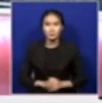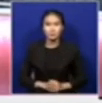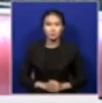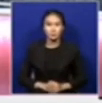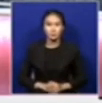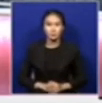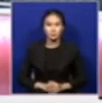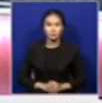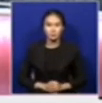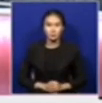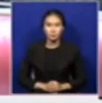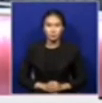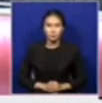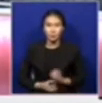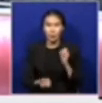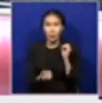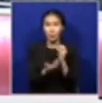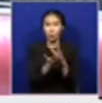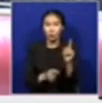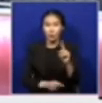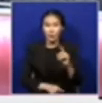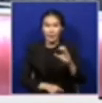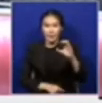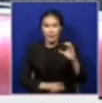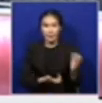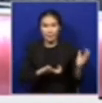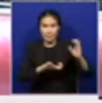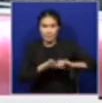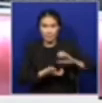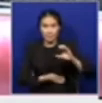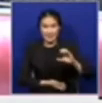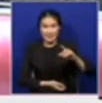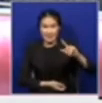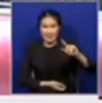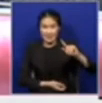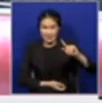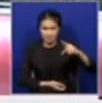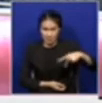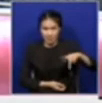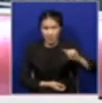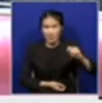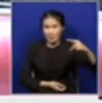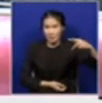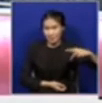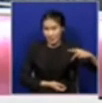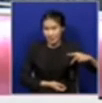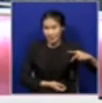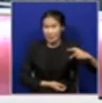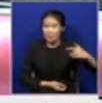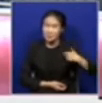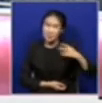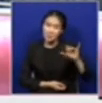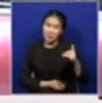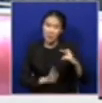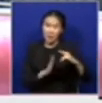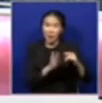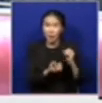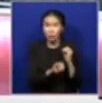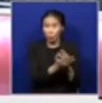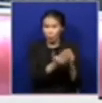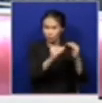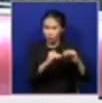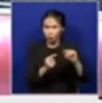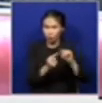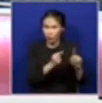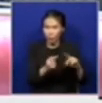นอกจากผลกระทบของ CPTPP ที่มีต่อระบบยา CPTPP อาจจะมีผลกระทบต่อด้านสาธารณสุ